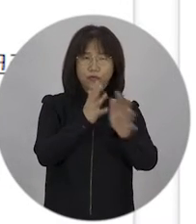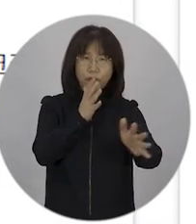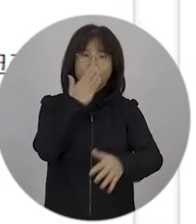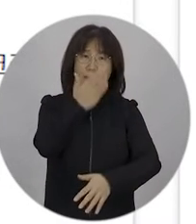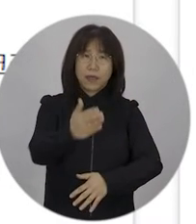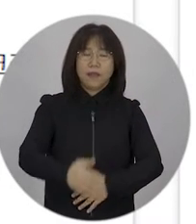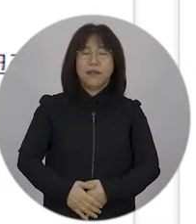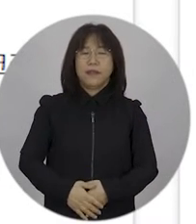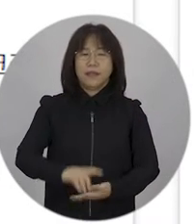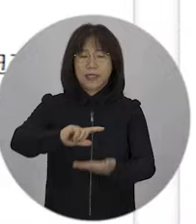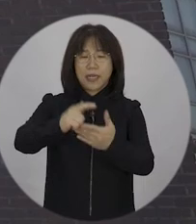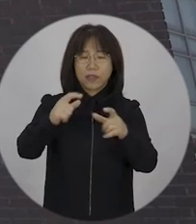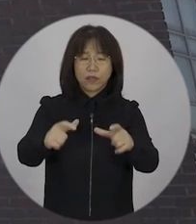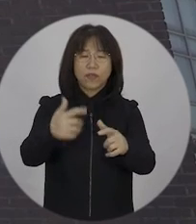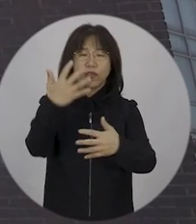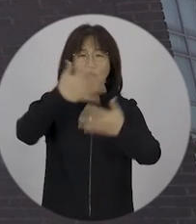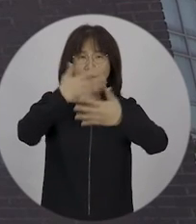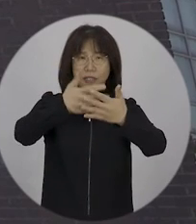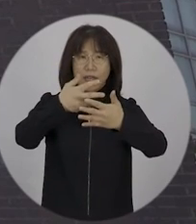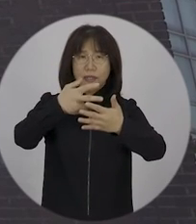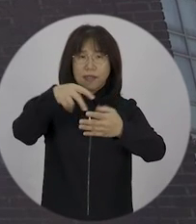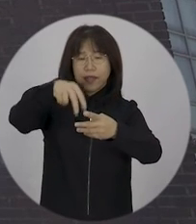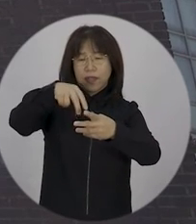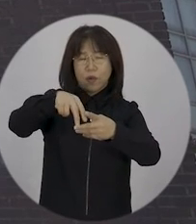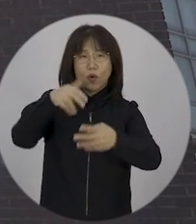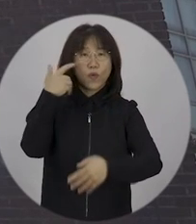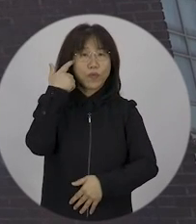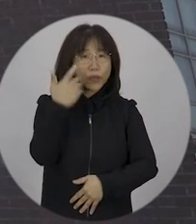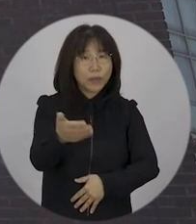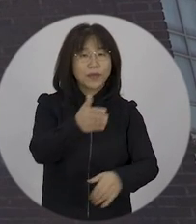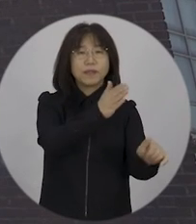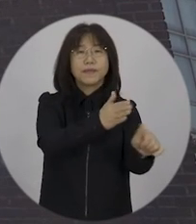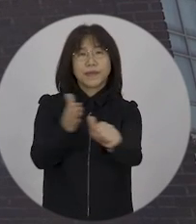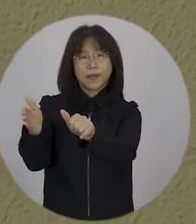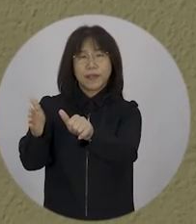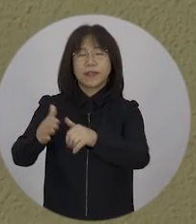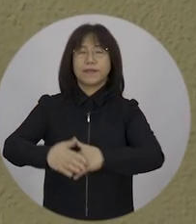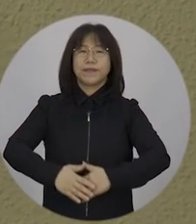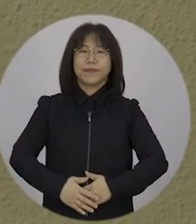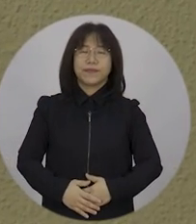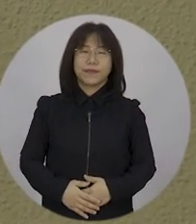받으며 강의에 대한 자세한 내용은 강서구 영상미디어센터로 문의하면 됩니다.